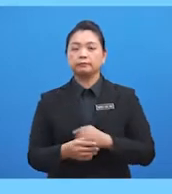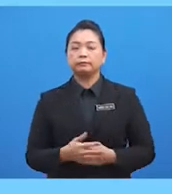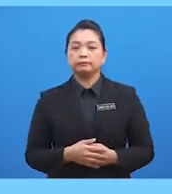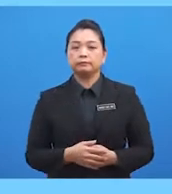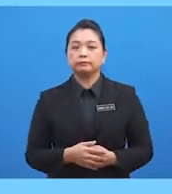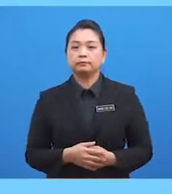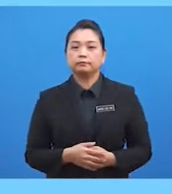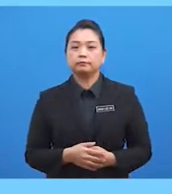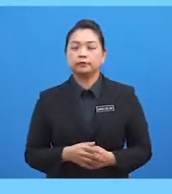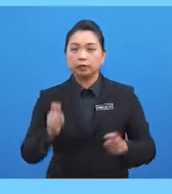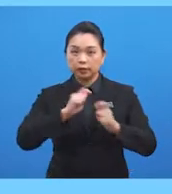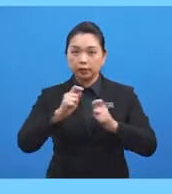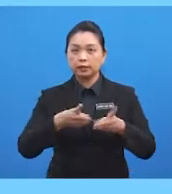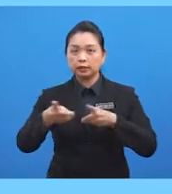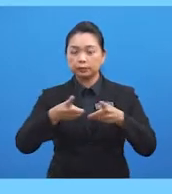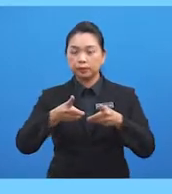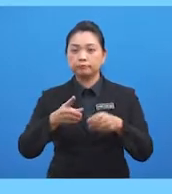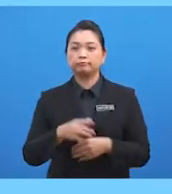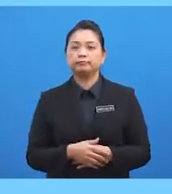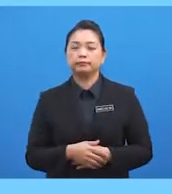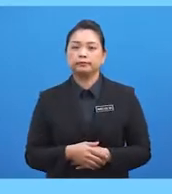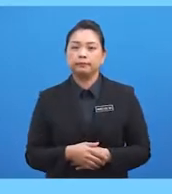atau tindakan disiplin yang berlebihan.